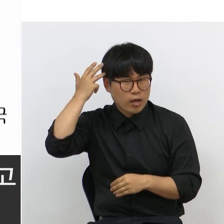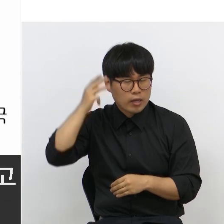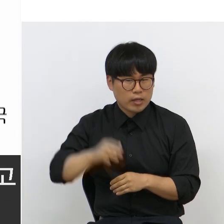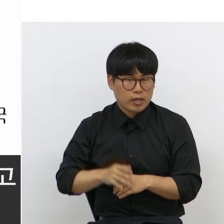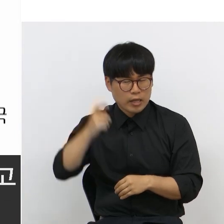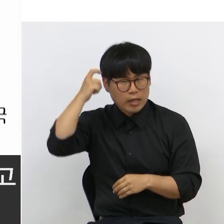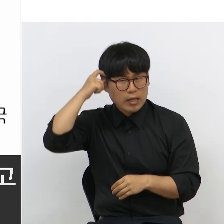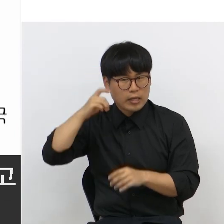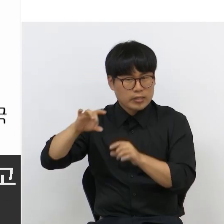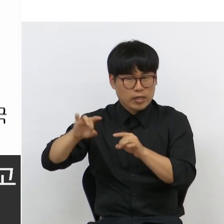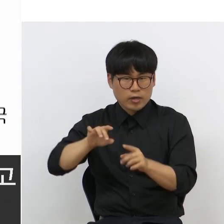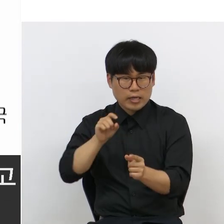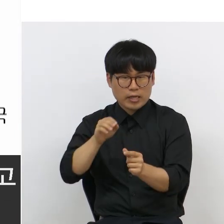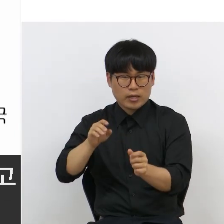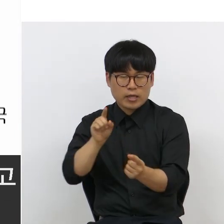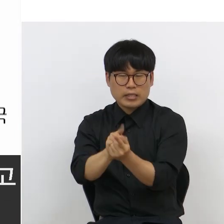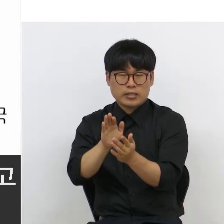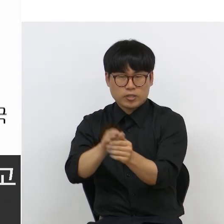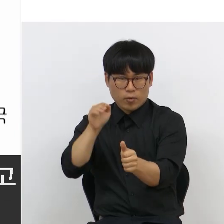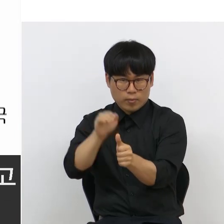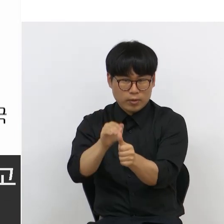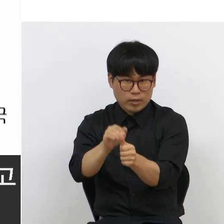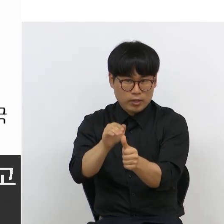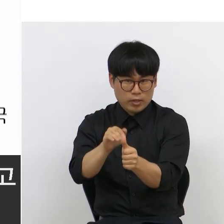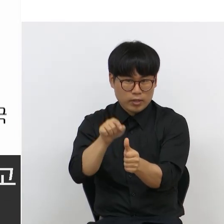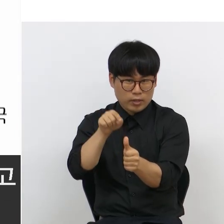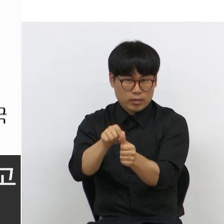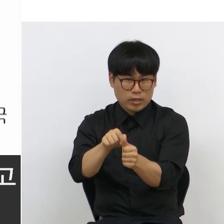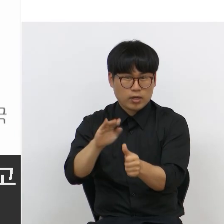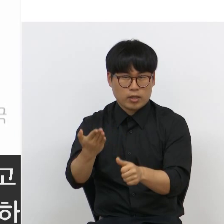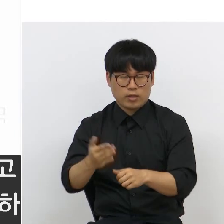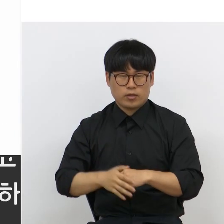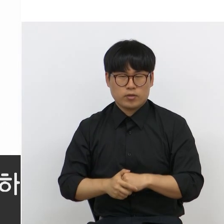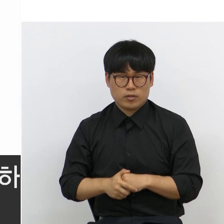직접 자극하는 이런 기전이 바로 인공와호입니다.